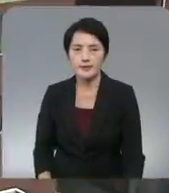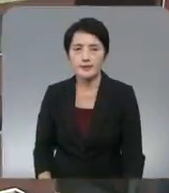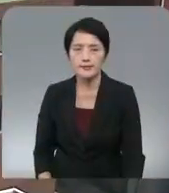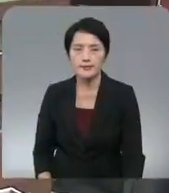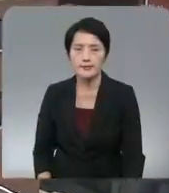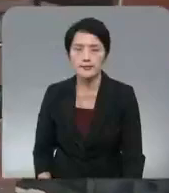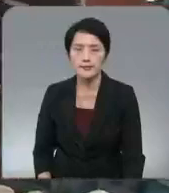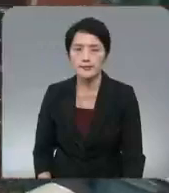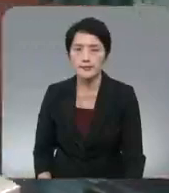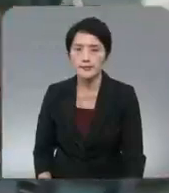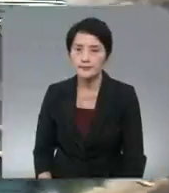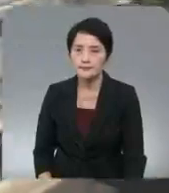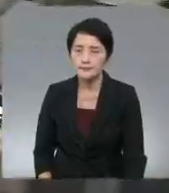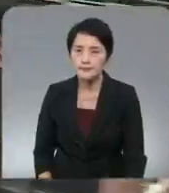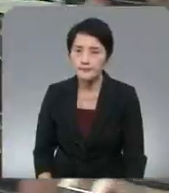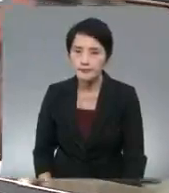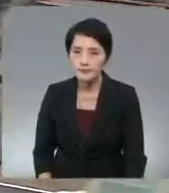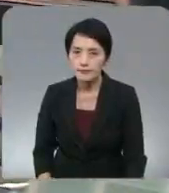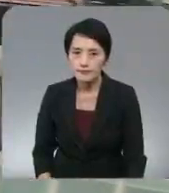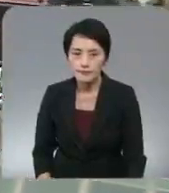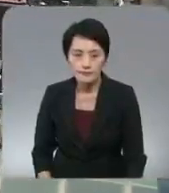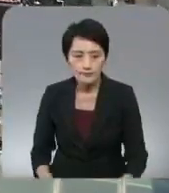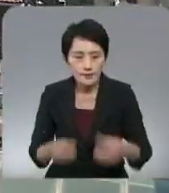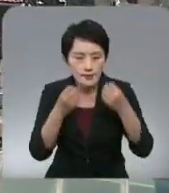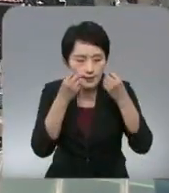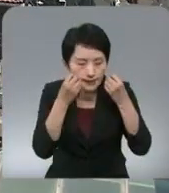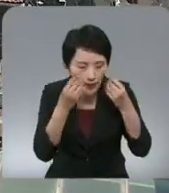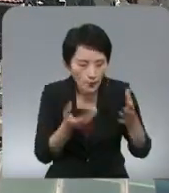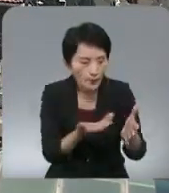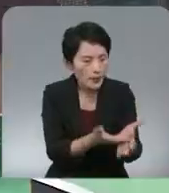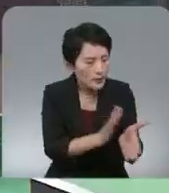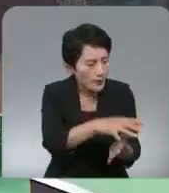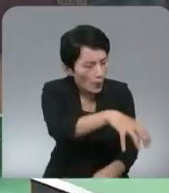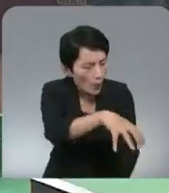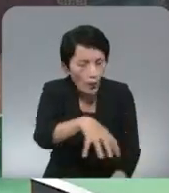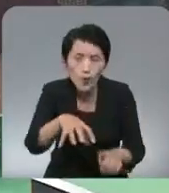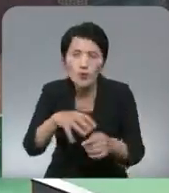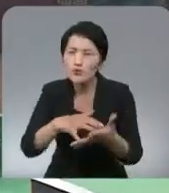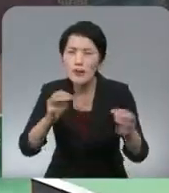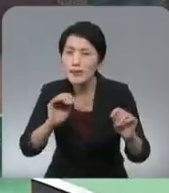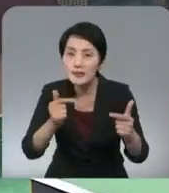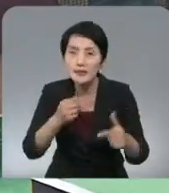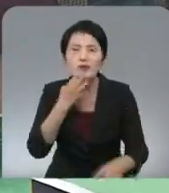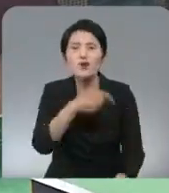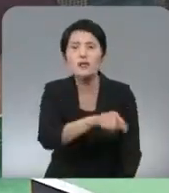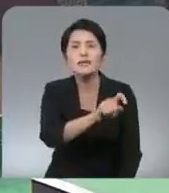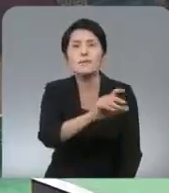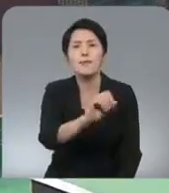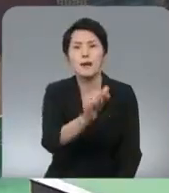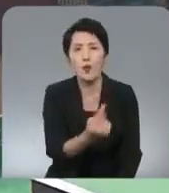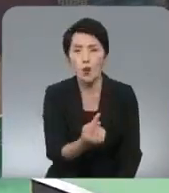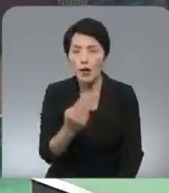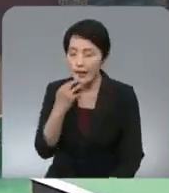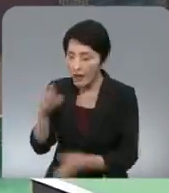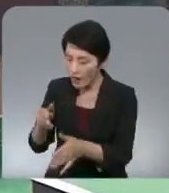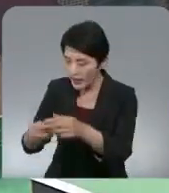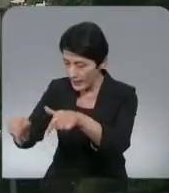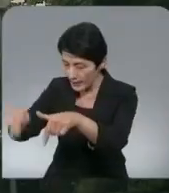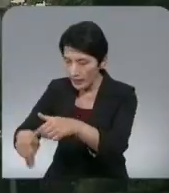ministerpräsident cdu sagte es mangle wegen der überregulierung an wohnungsbestand den bevorzugten lagen